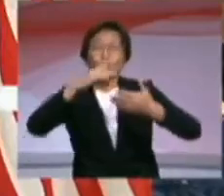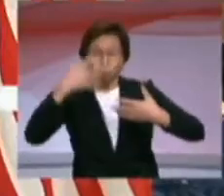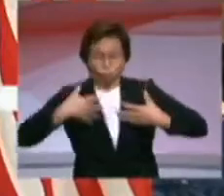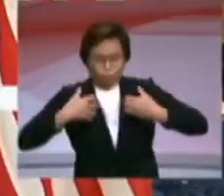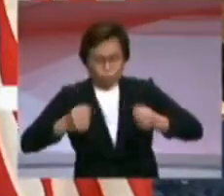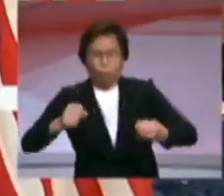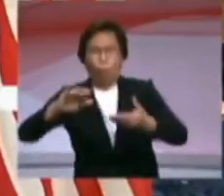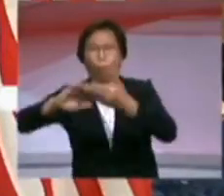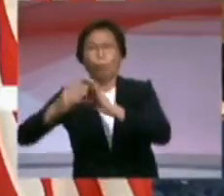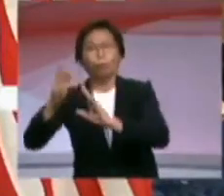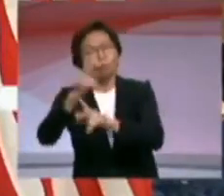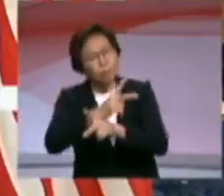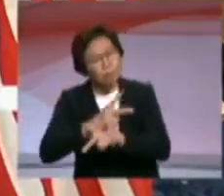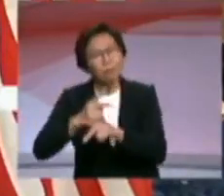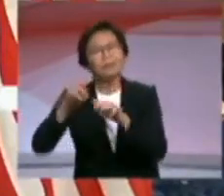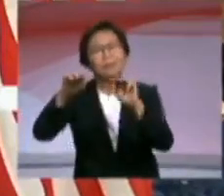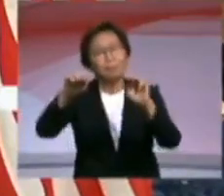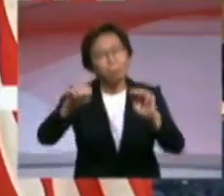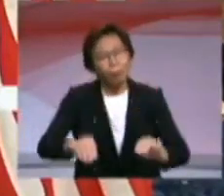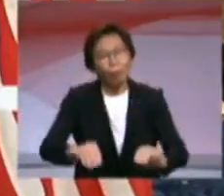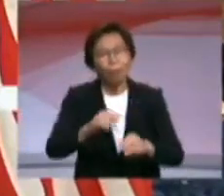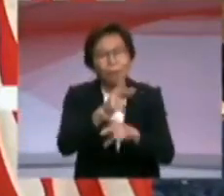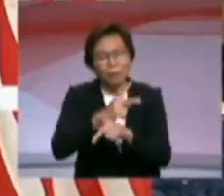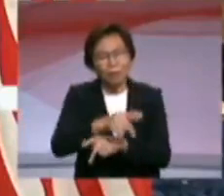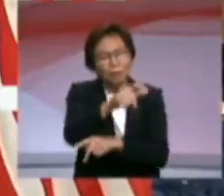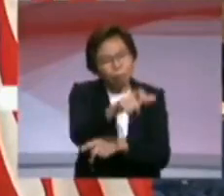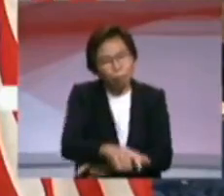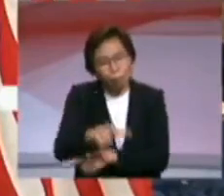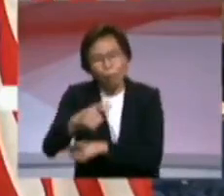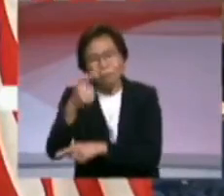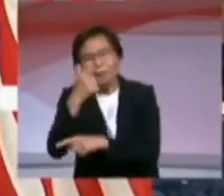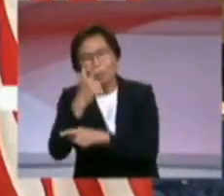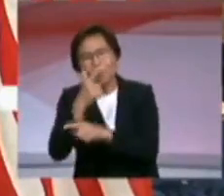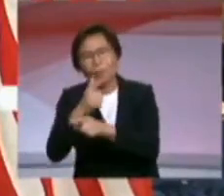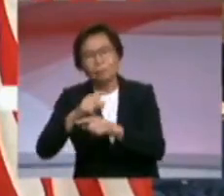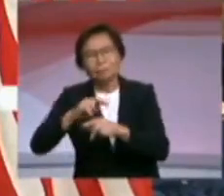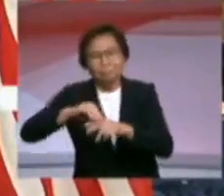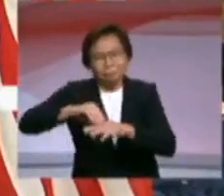bagi melindungi manusia daripada dijangkiti